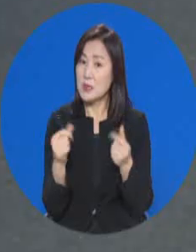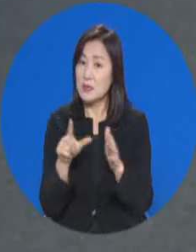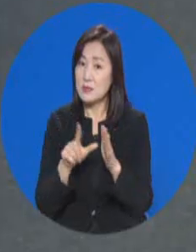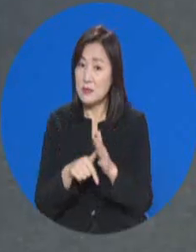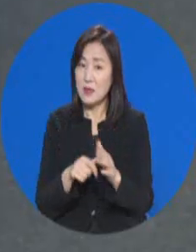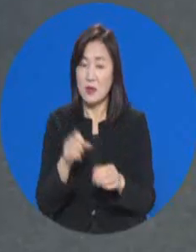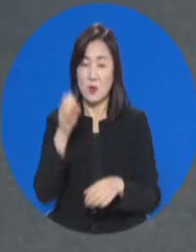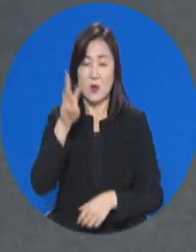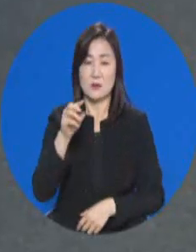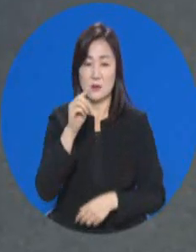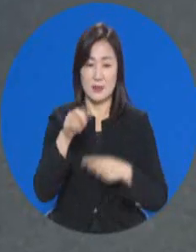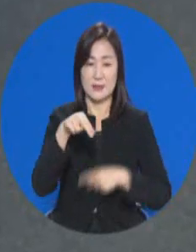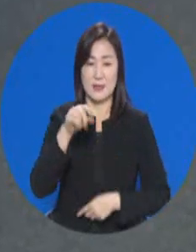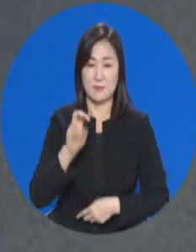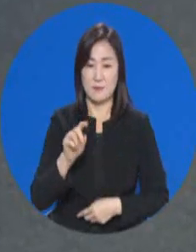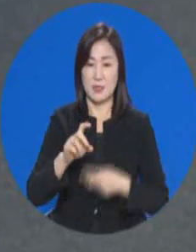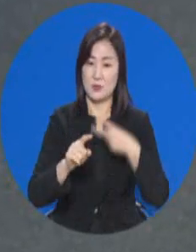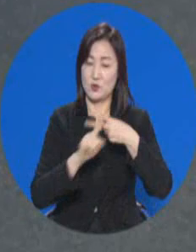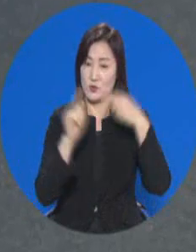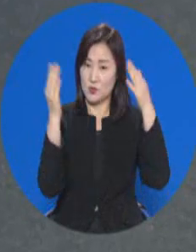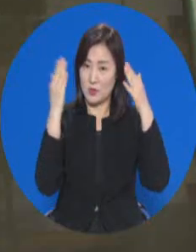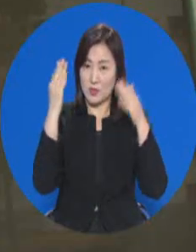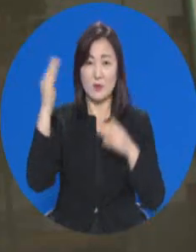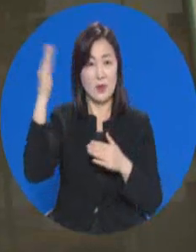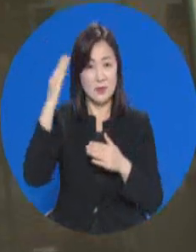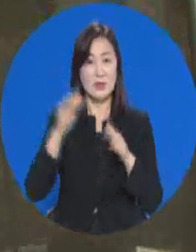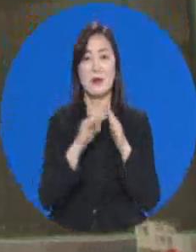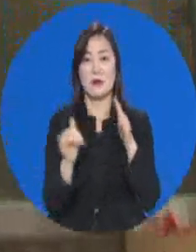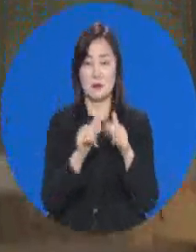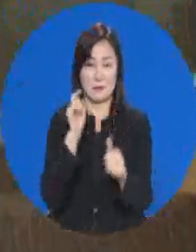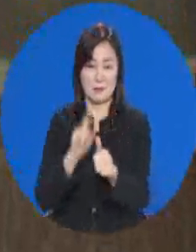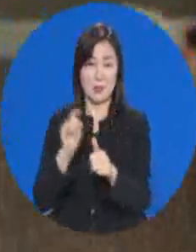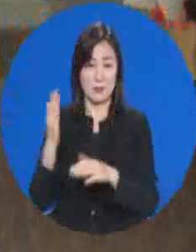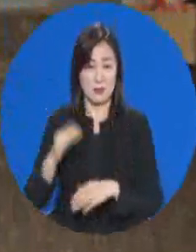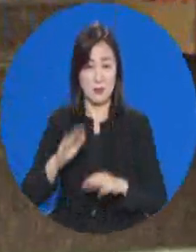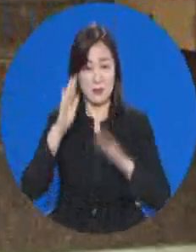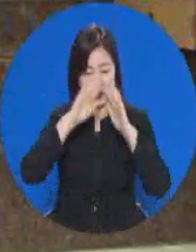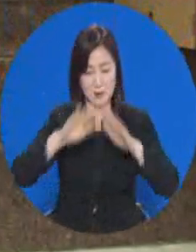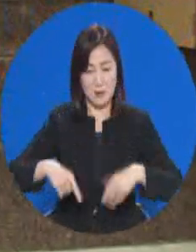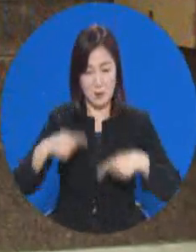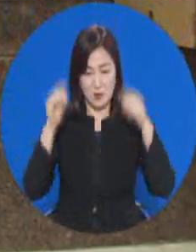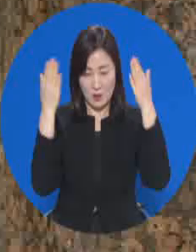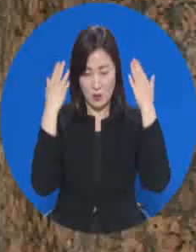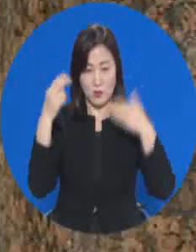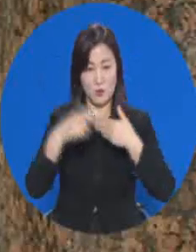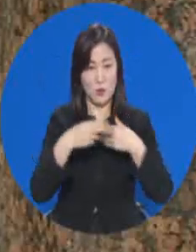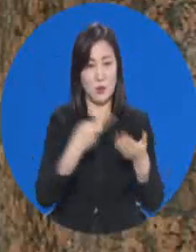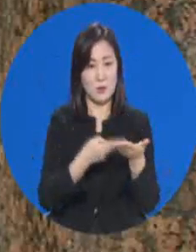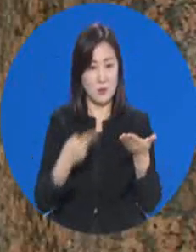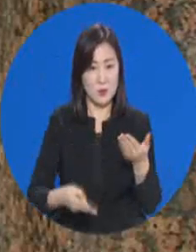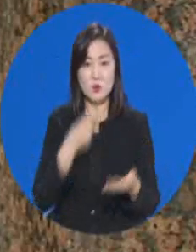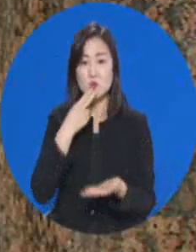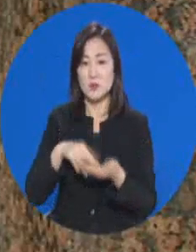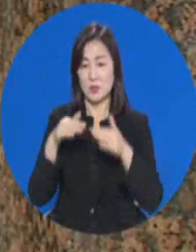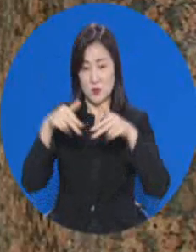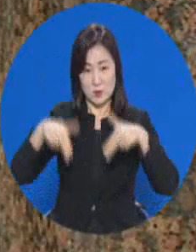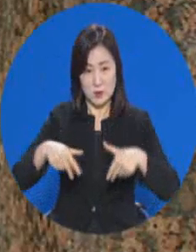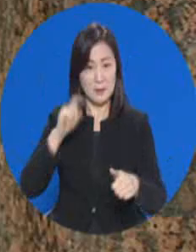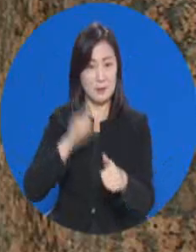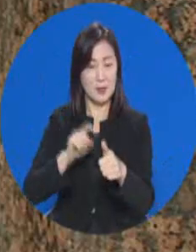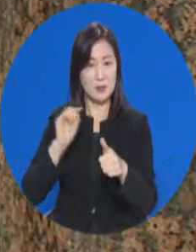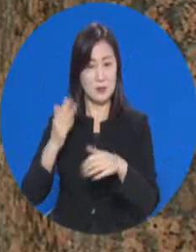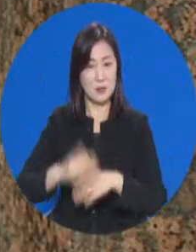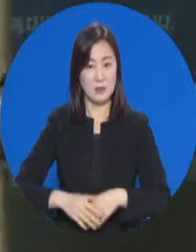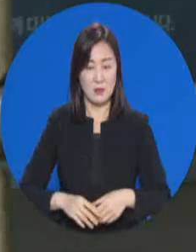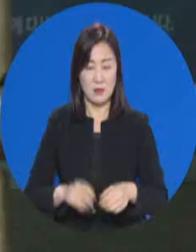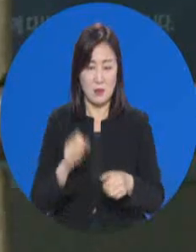상일중학교에 다니는 학생과 부모 등 일가족도 확진됐고 전남대병원 퇴원 환자와 접촉한 우체국 직원이 확진됐습니다.